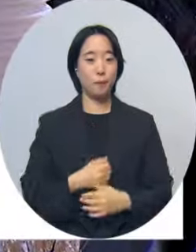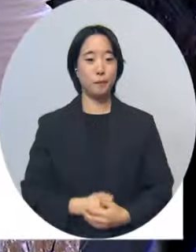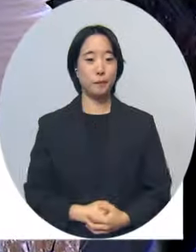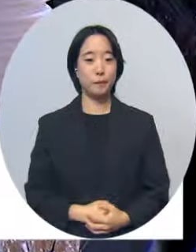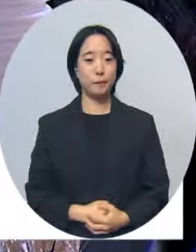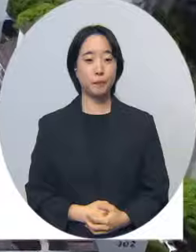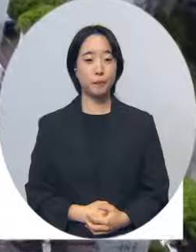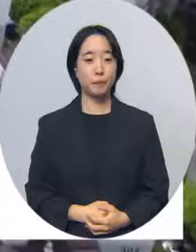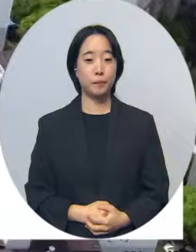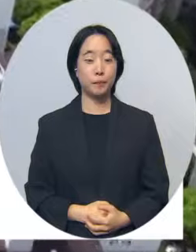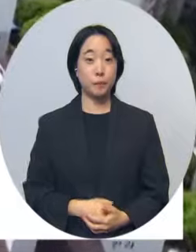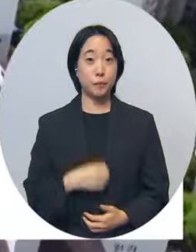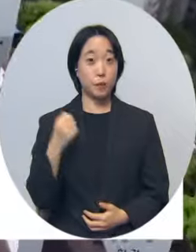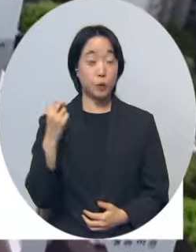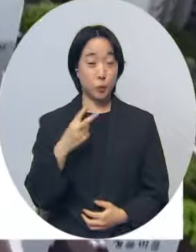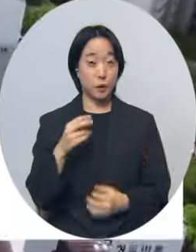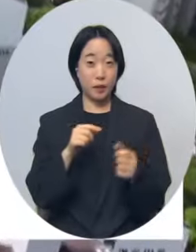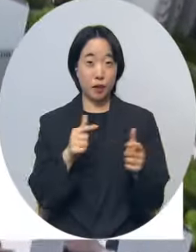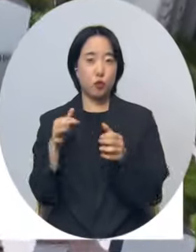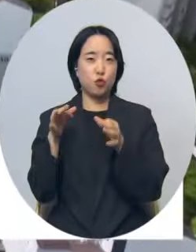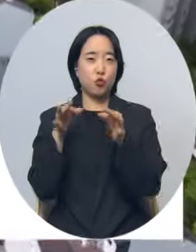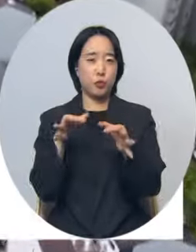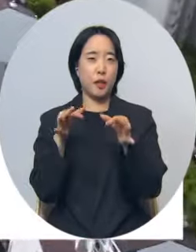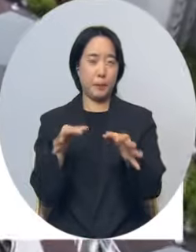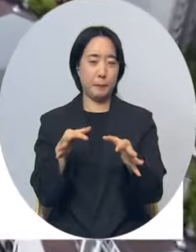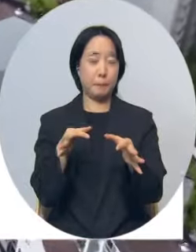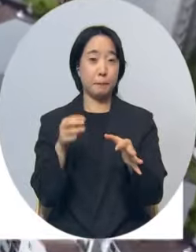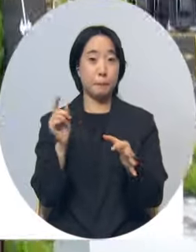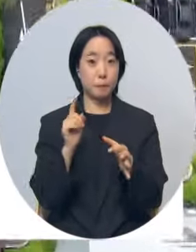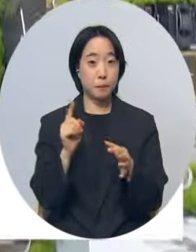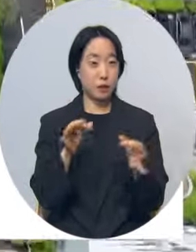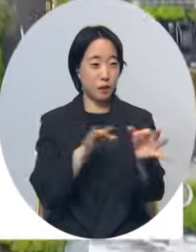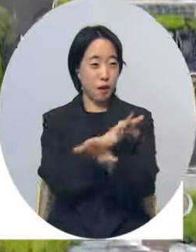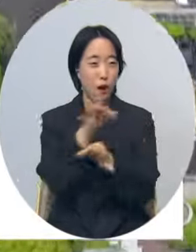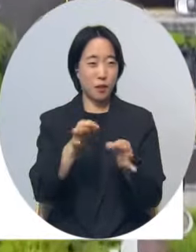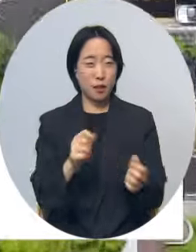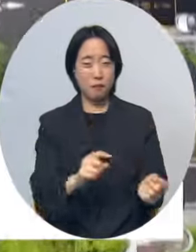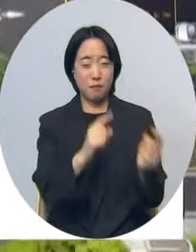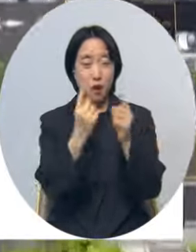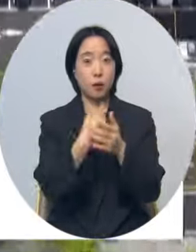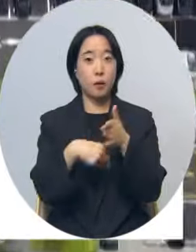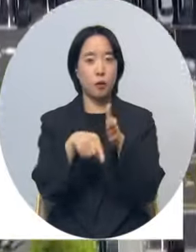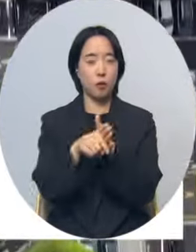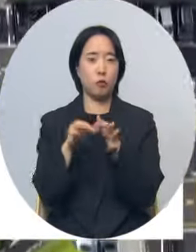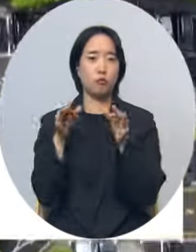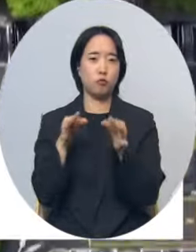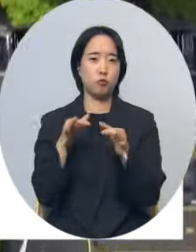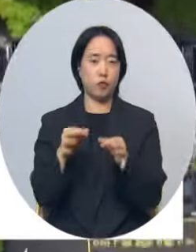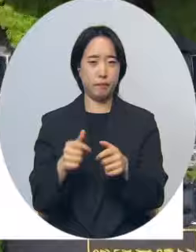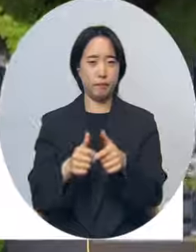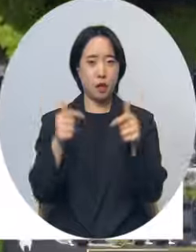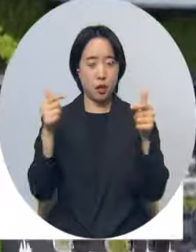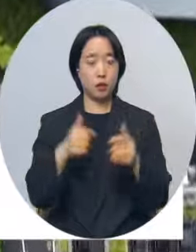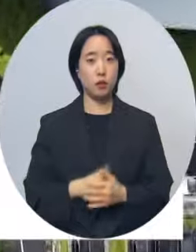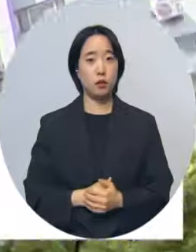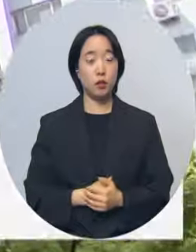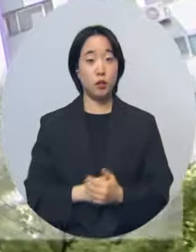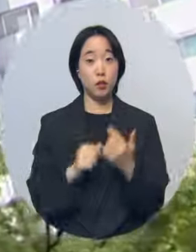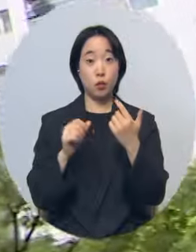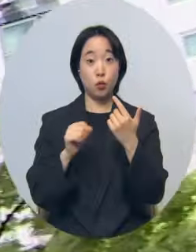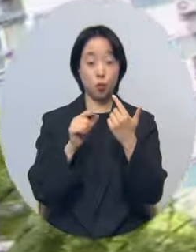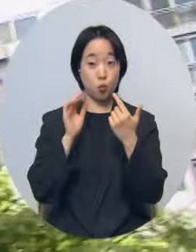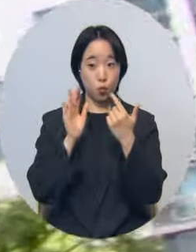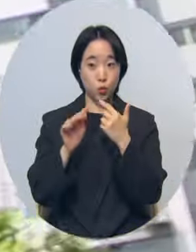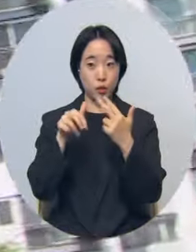확대에도 나섭니다. 공공기관 당겨 집행과 불용 최소화, 발주, 용역계획 확대 등을 통해 하반기 1조 5천억 원을